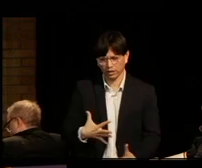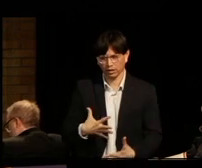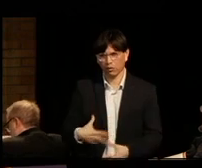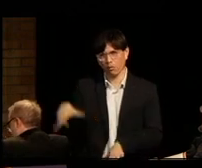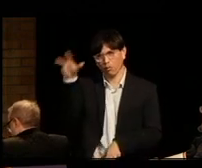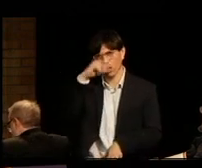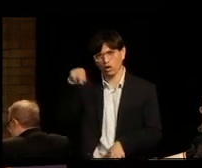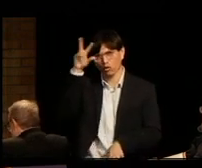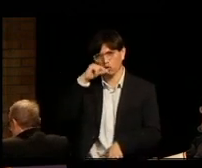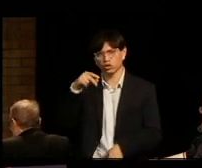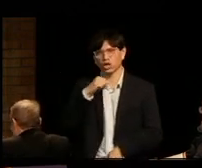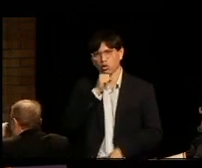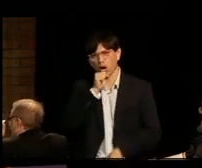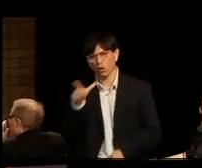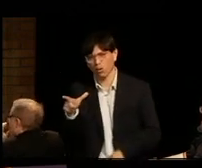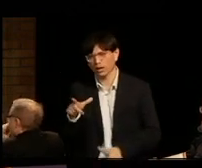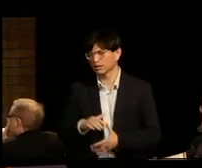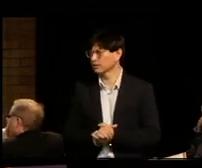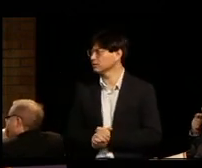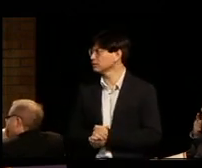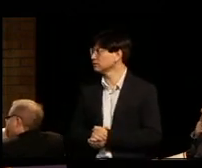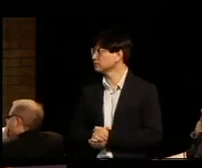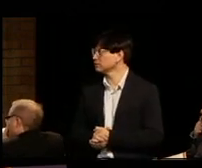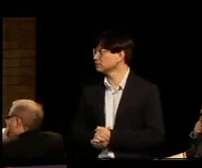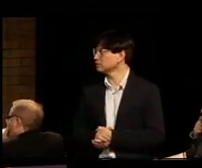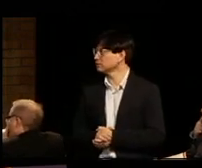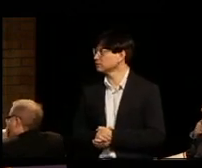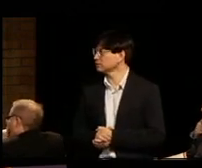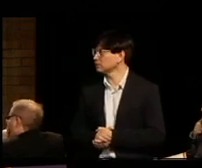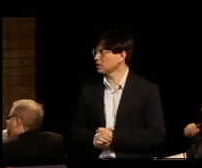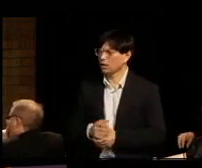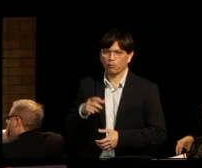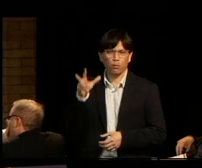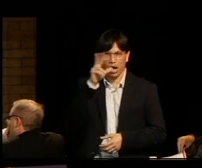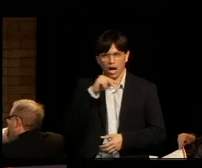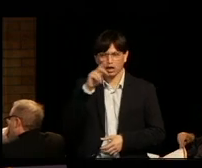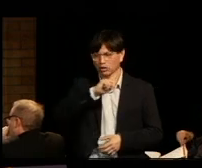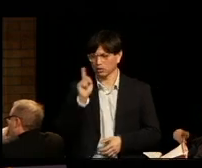tuo linguaggio affettivo perché se non hai queste consapevolezze fallisce la